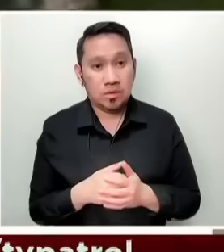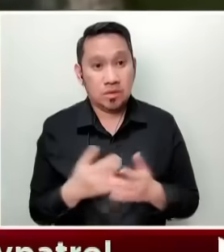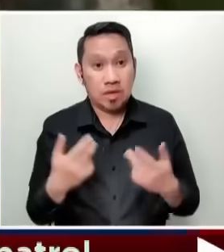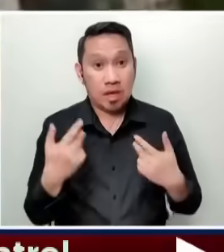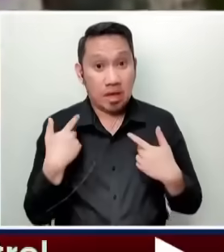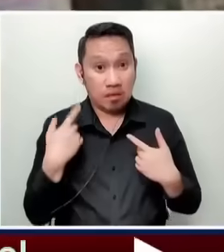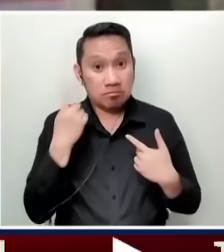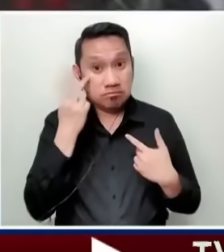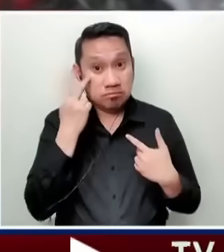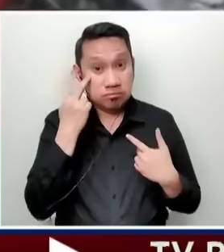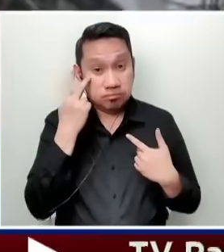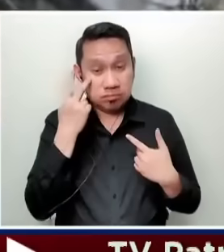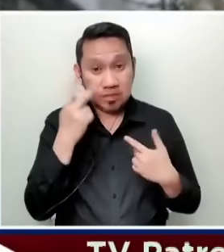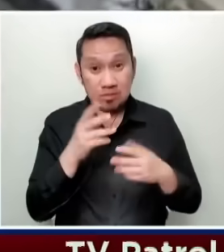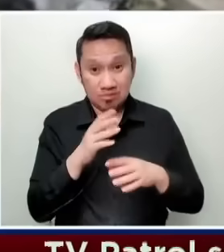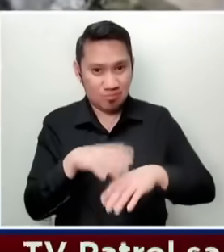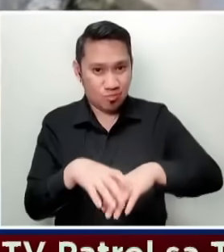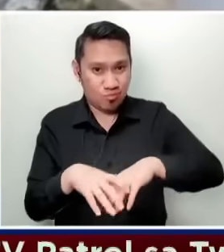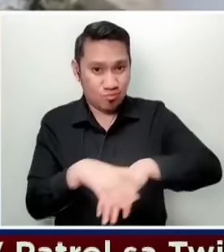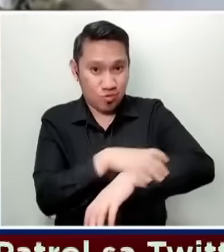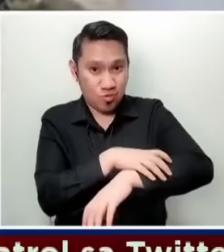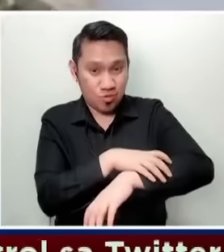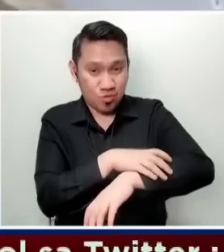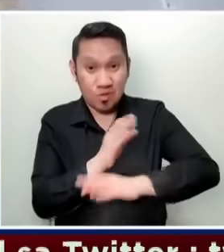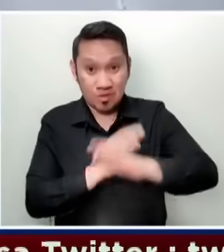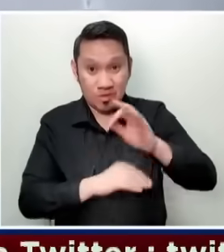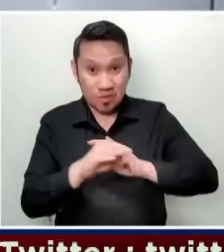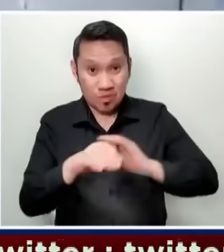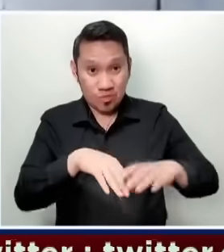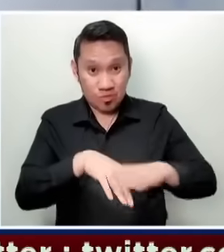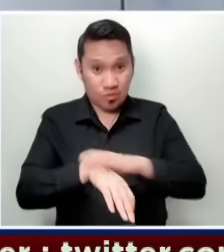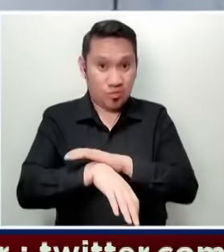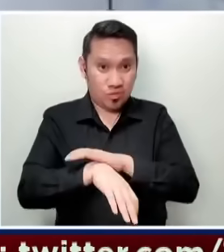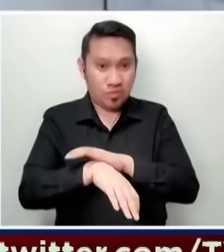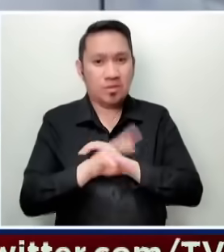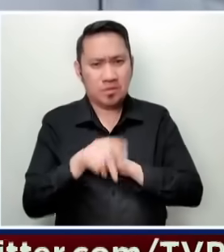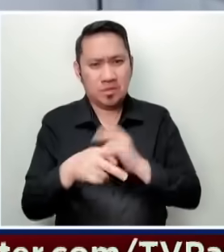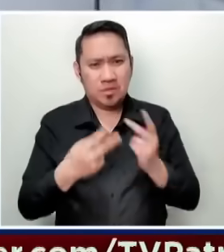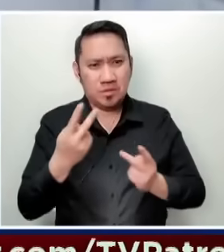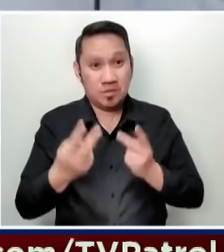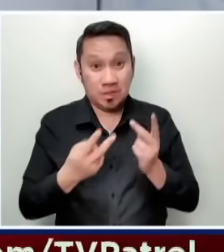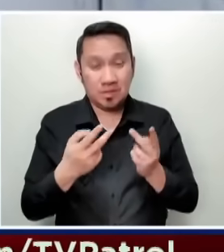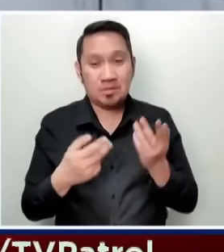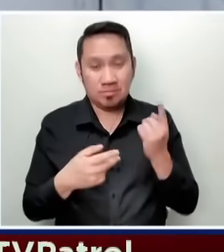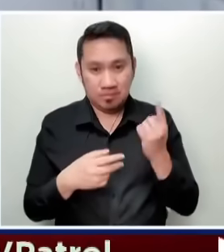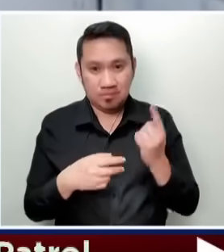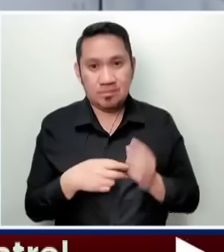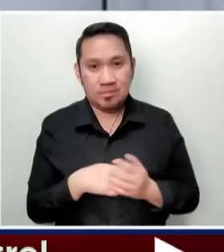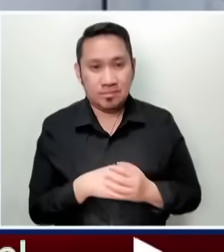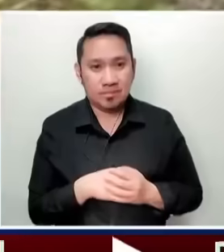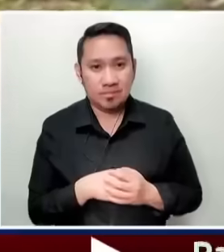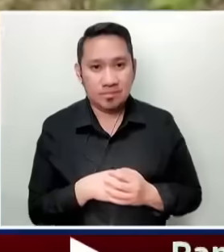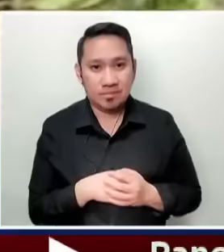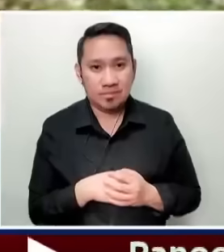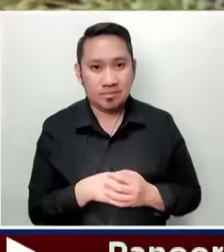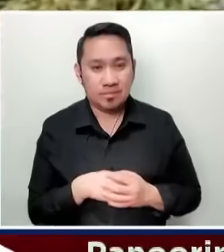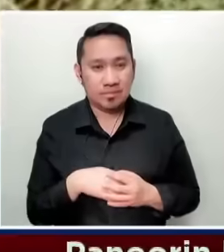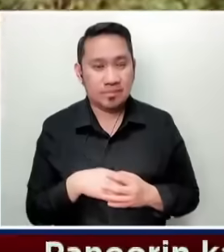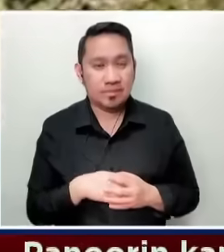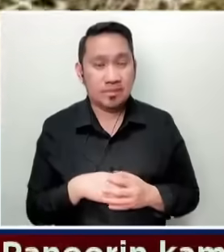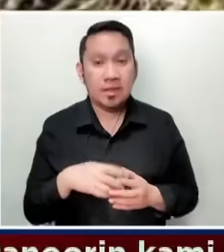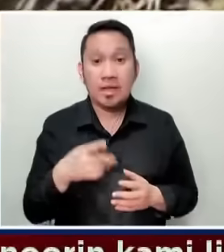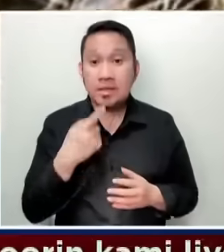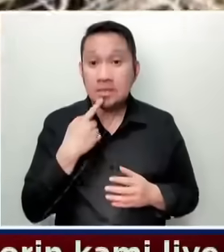ng kandila ang ilang residente nang dalawin nila ang mga namayapang mahal sa buhay sa San Jose Catholic Cemetery. Ayon